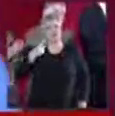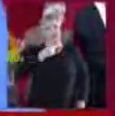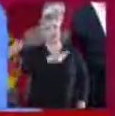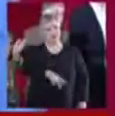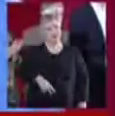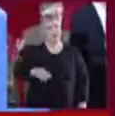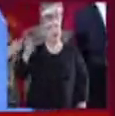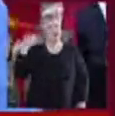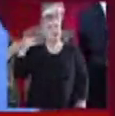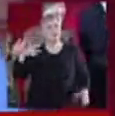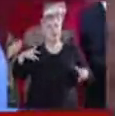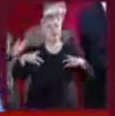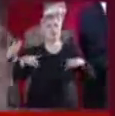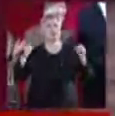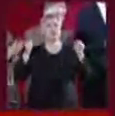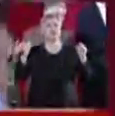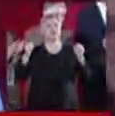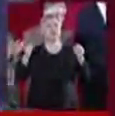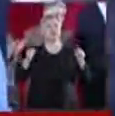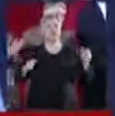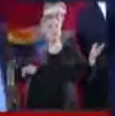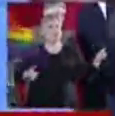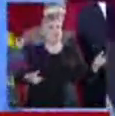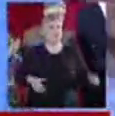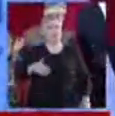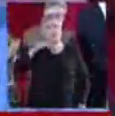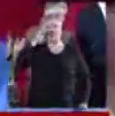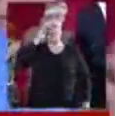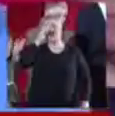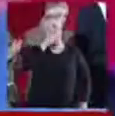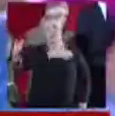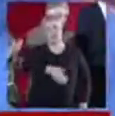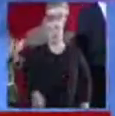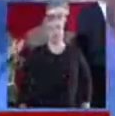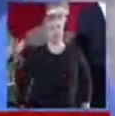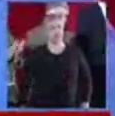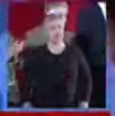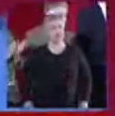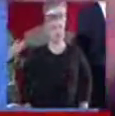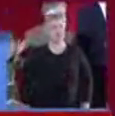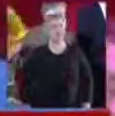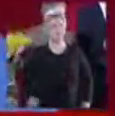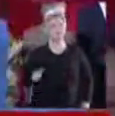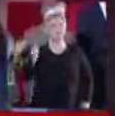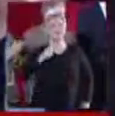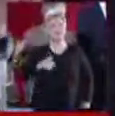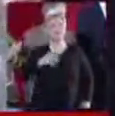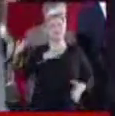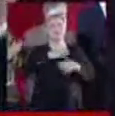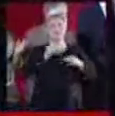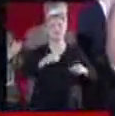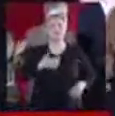υγείας από τα γιάννενα από την ήπειρο εκπροσωπώντας τη δημοκρατική αριστερά σστο